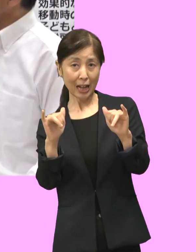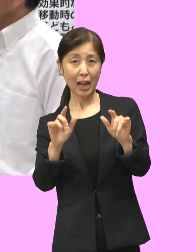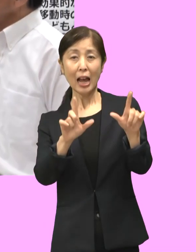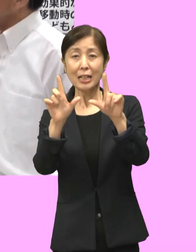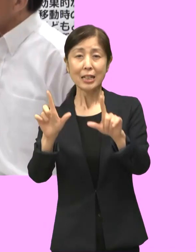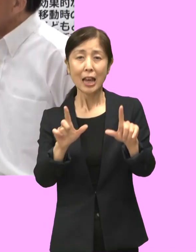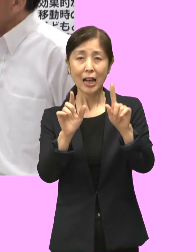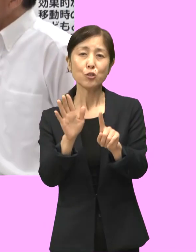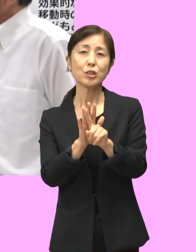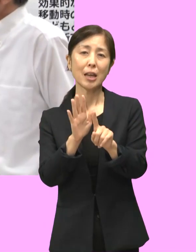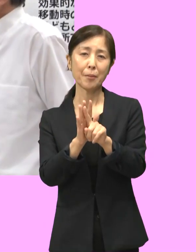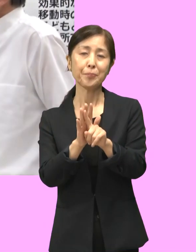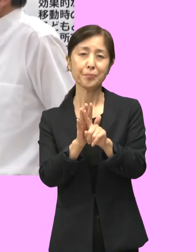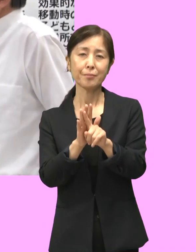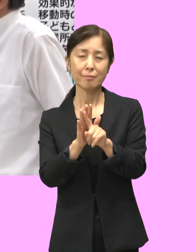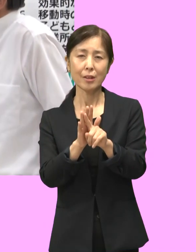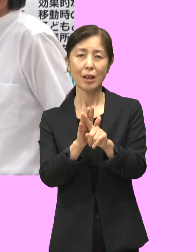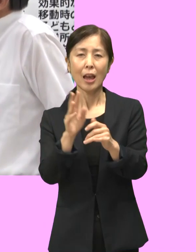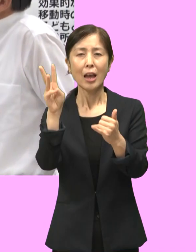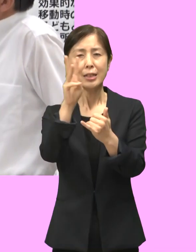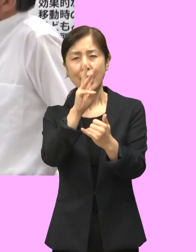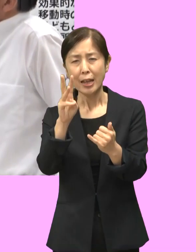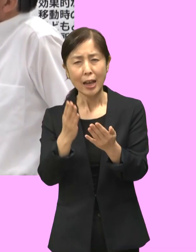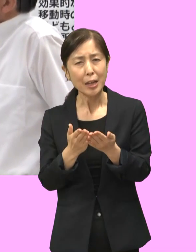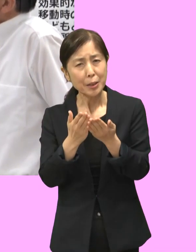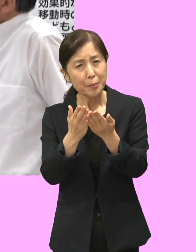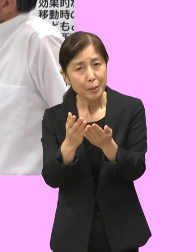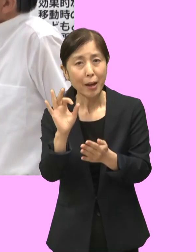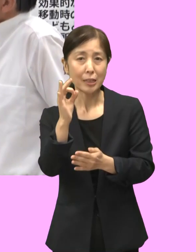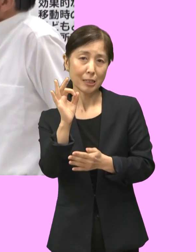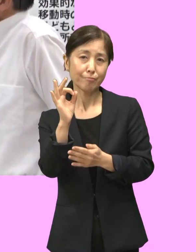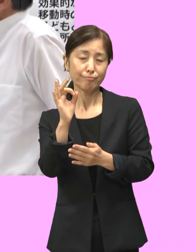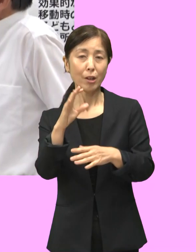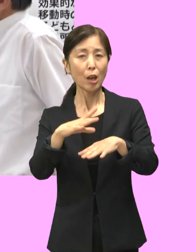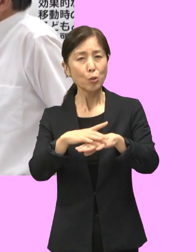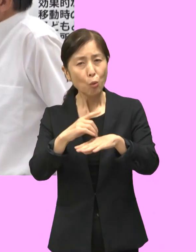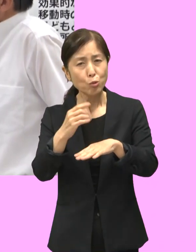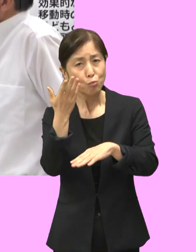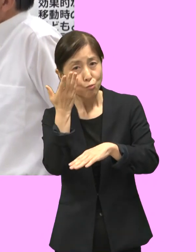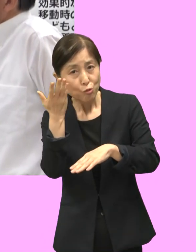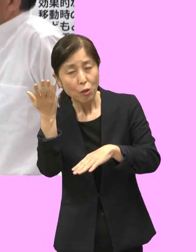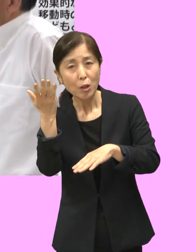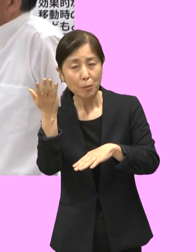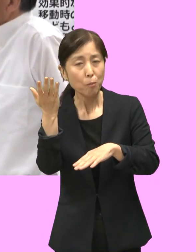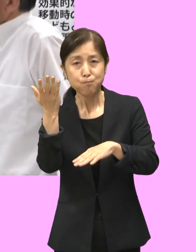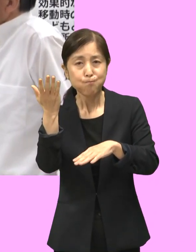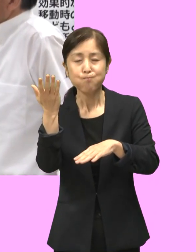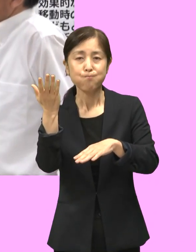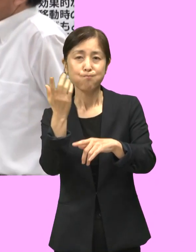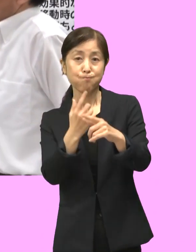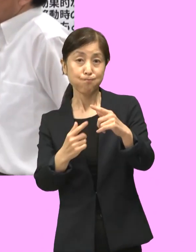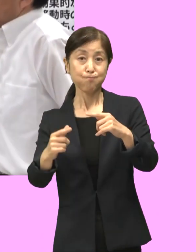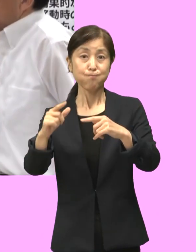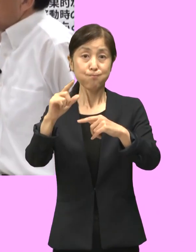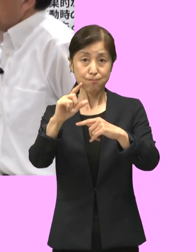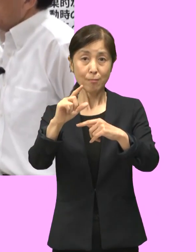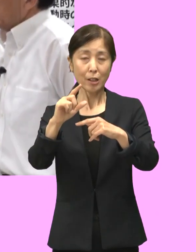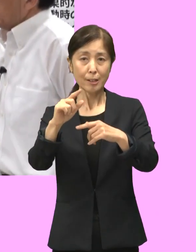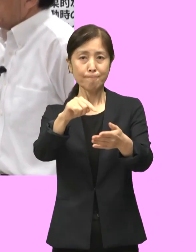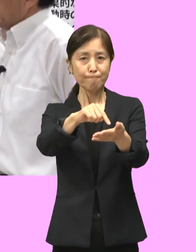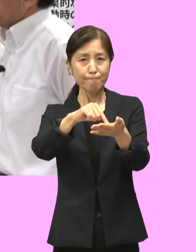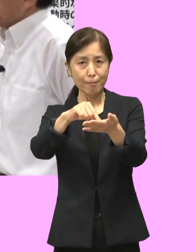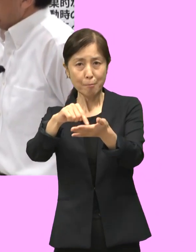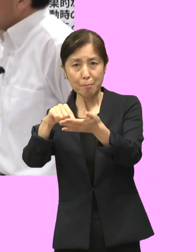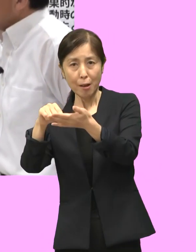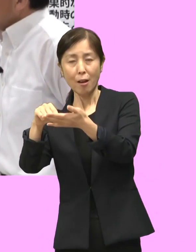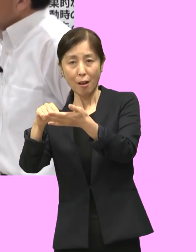して、災害見舞い金、当初の想定よりもかなり、申請が